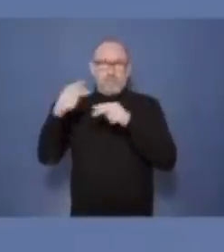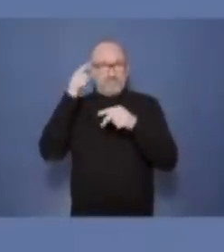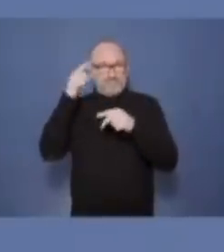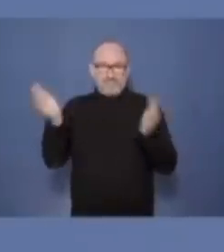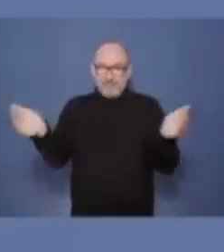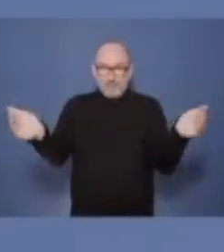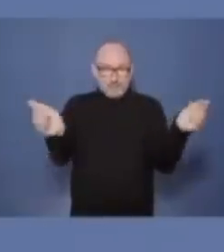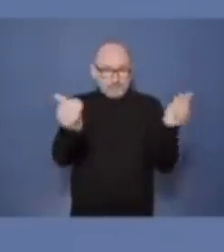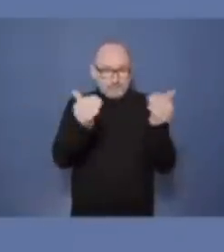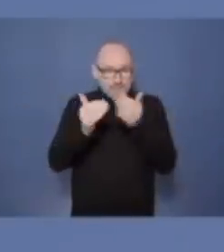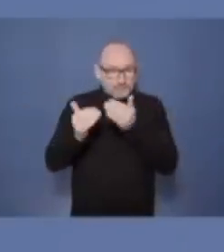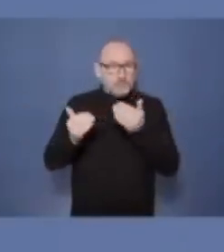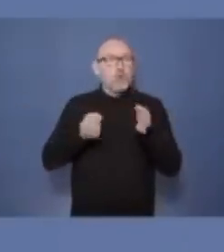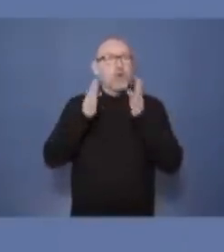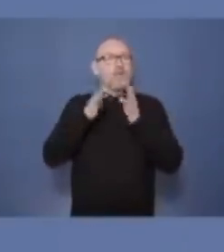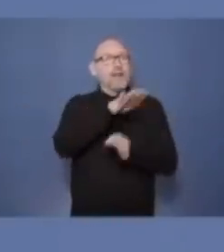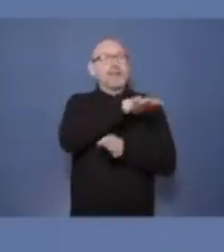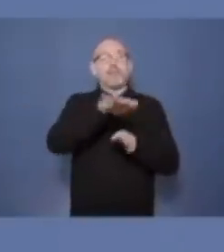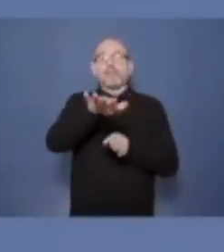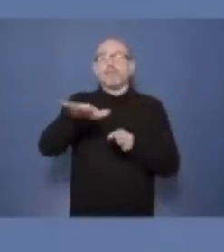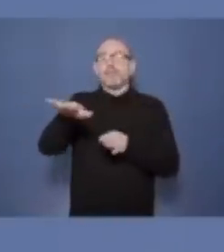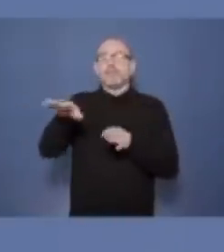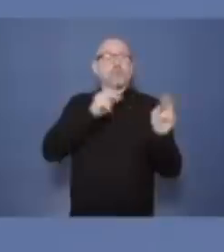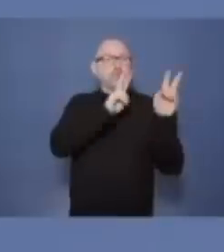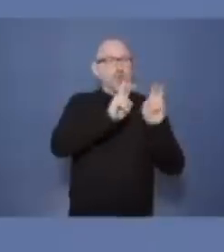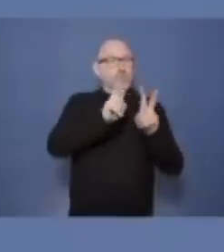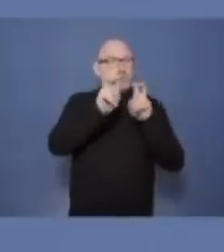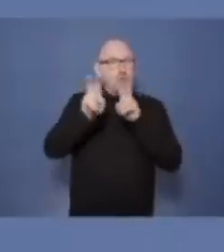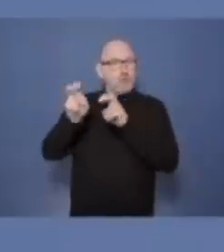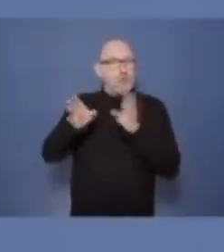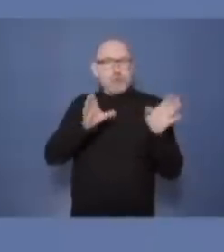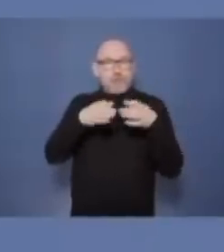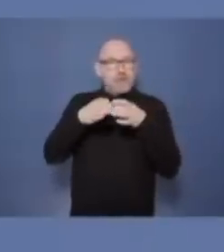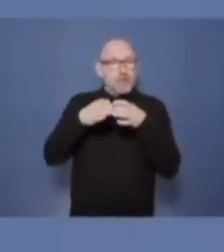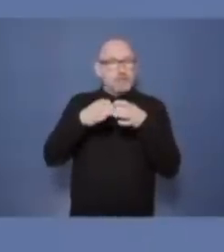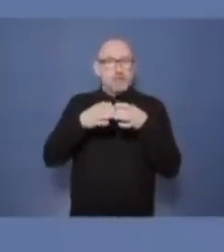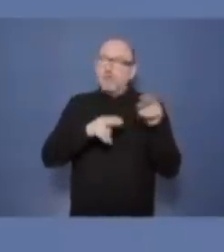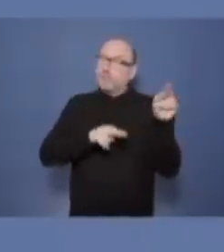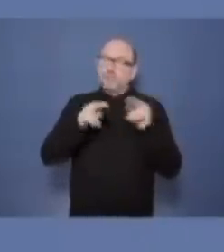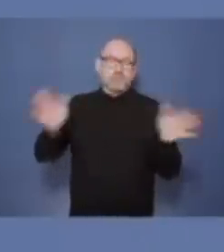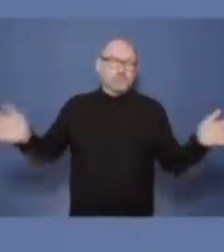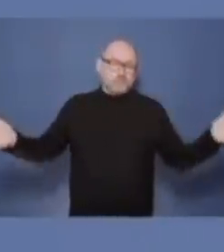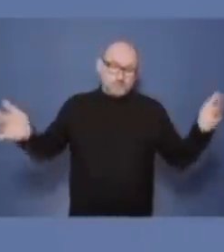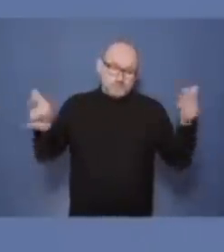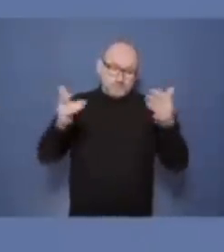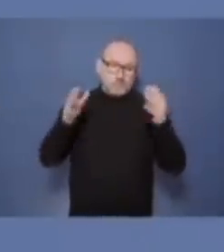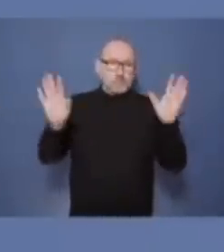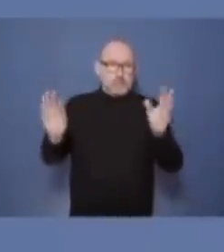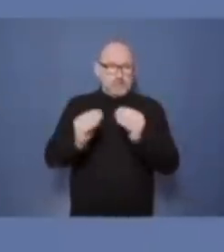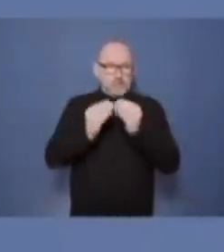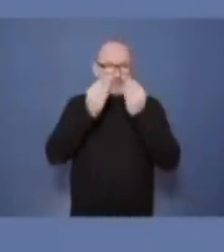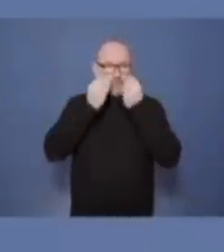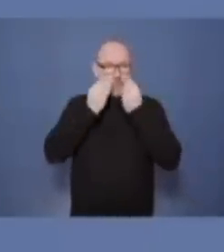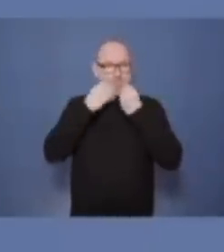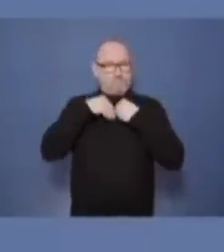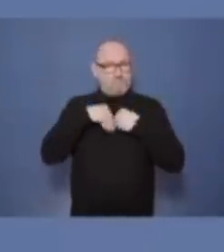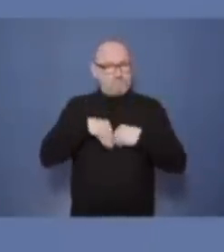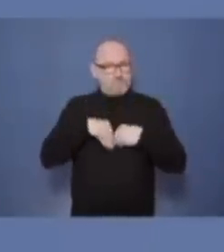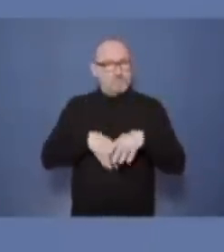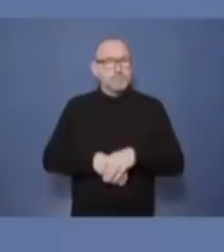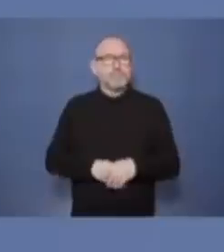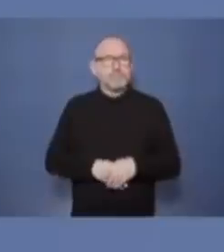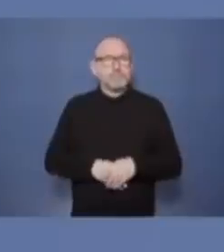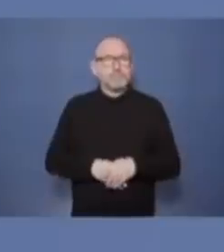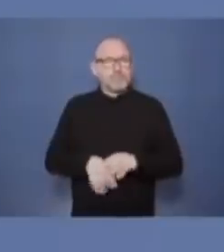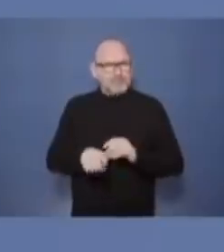unterschiedlichsten Fachgebieten und Forschungsgemeinschaften und informieren sich dort. Ich darf Sie kurz daran